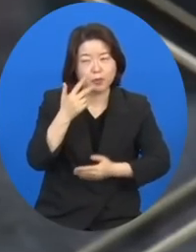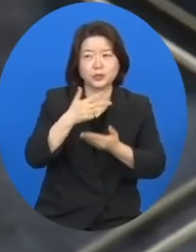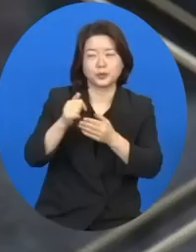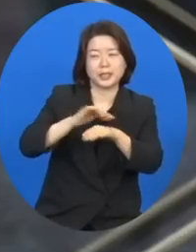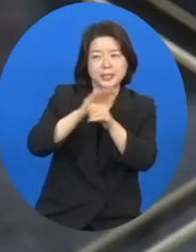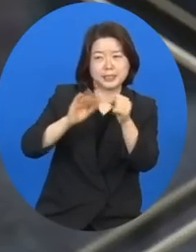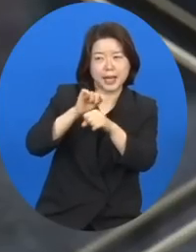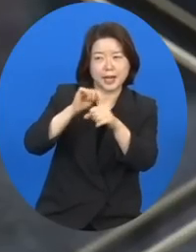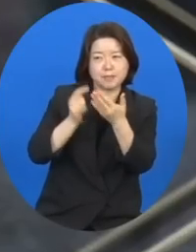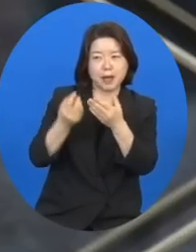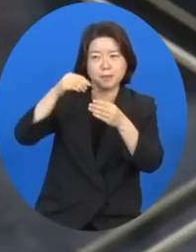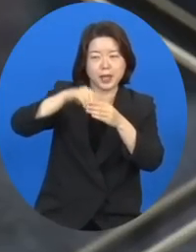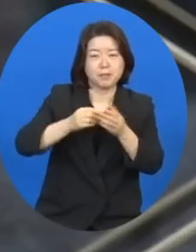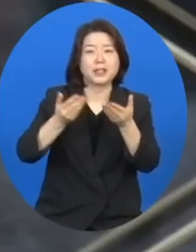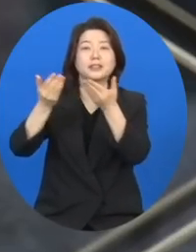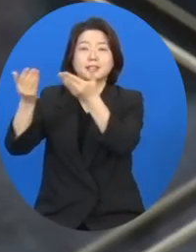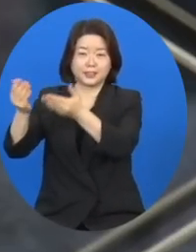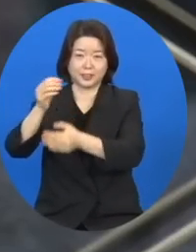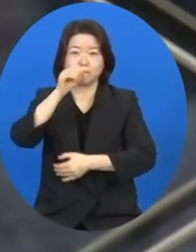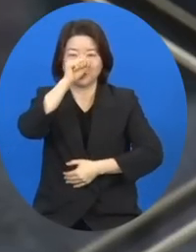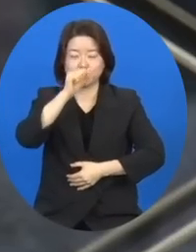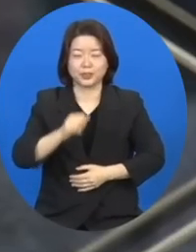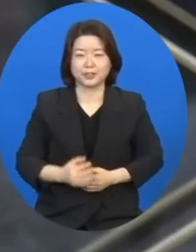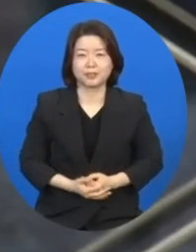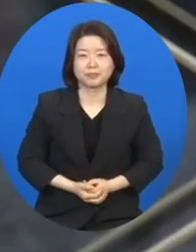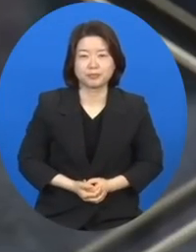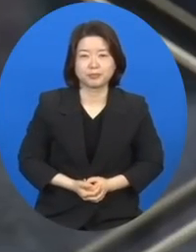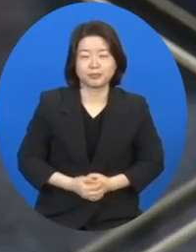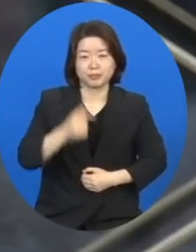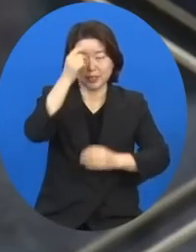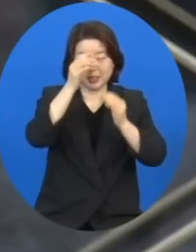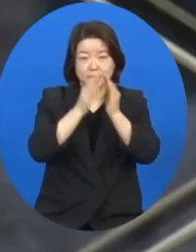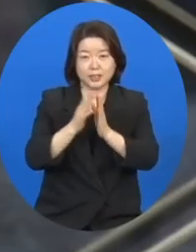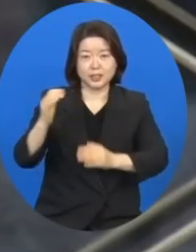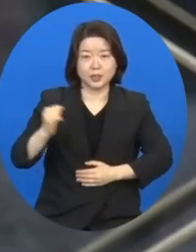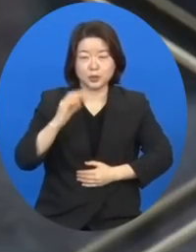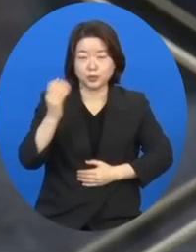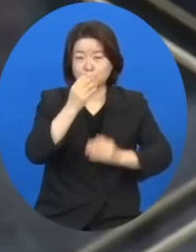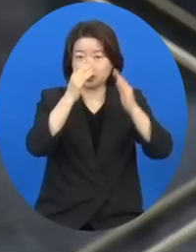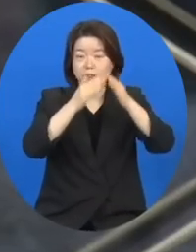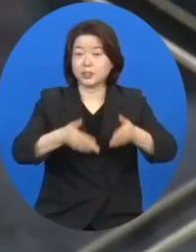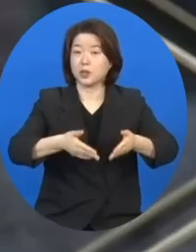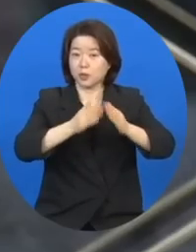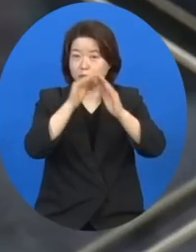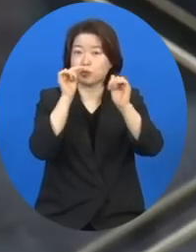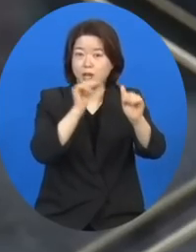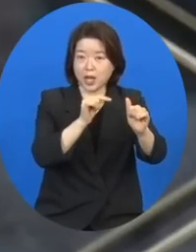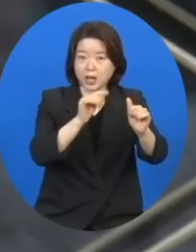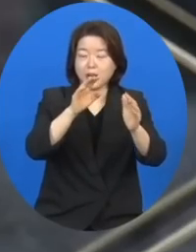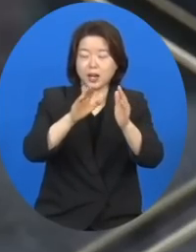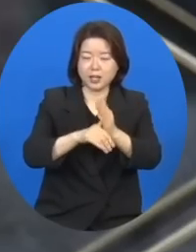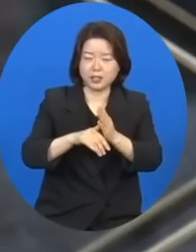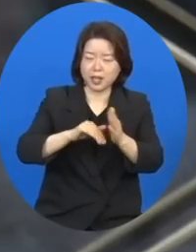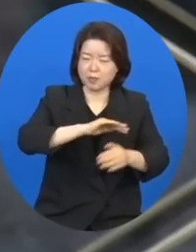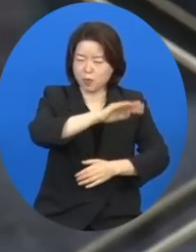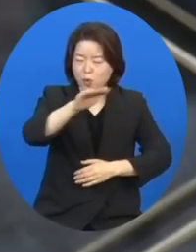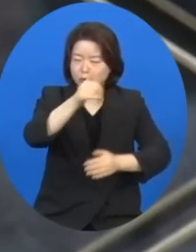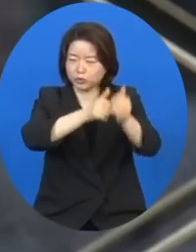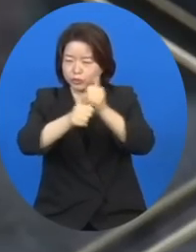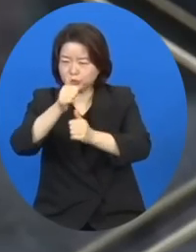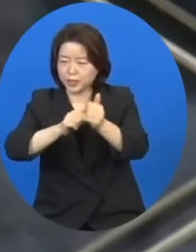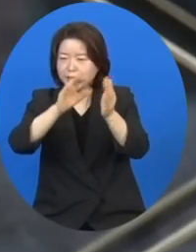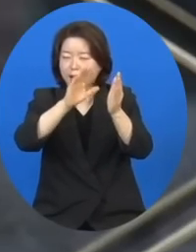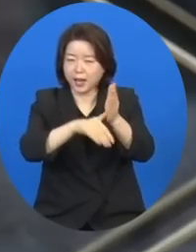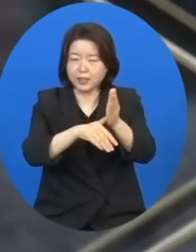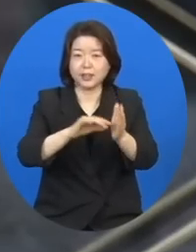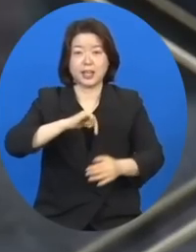마음으로 드리시면 좋겠습니다. 이번에 우리가 기도로 성전을 건축하자라고 했을 때 온 세대라고 한 이유는 바로 여러분들